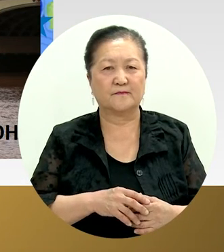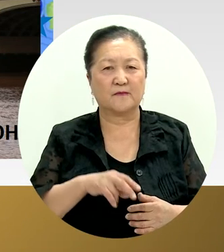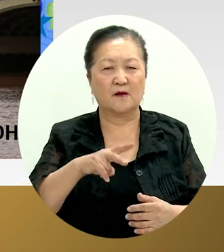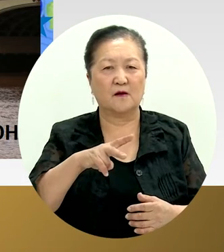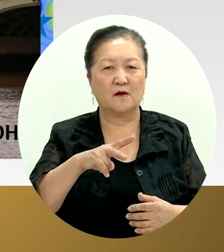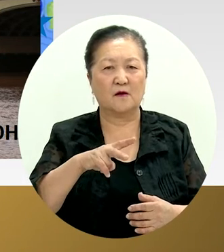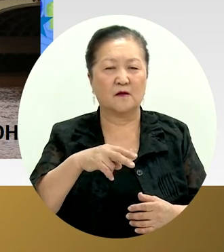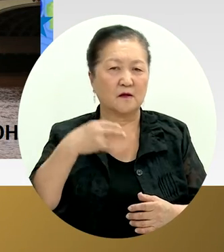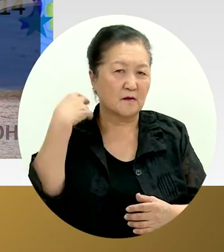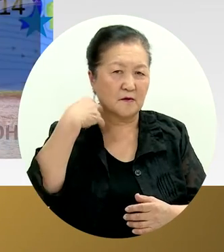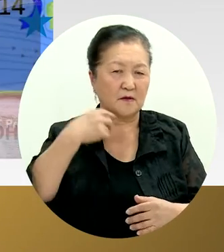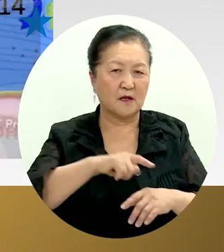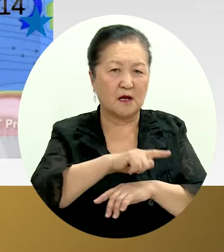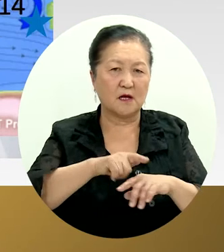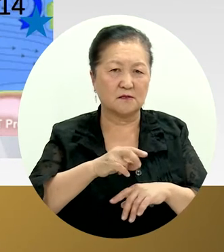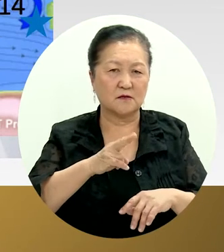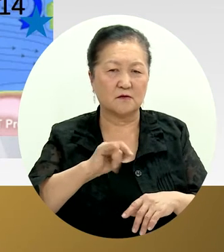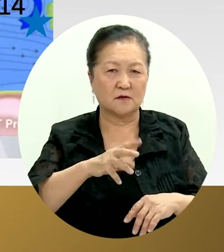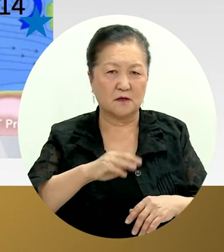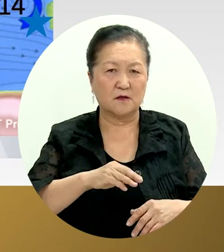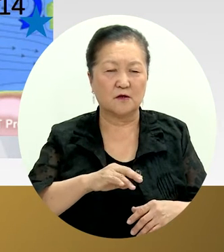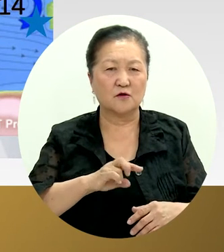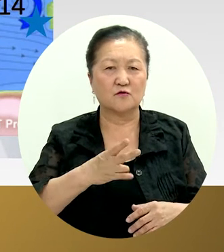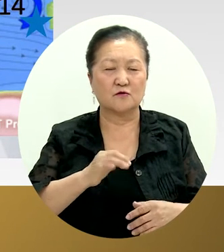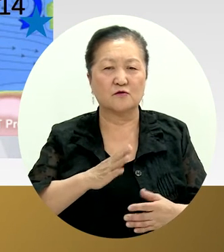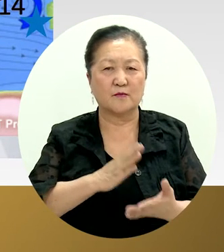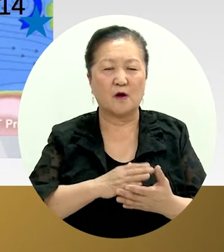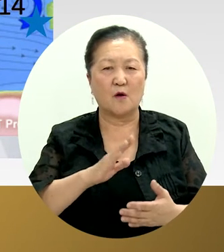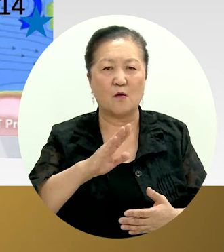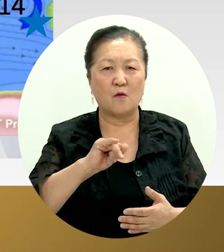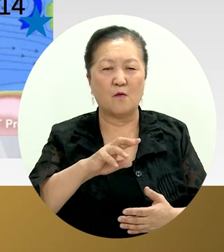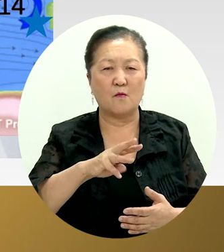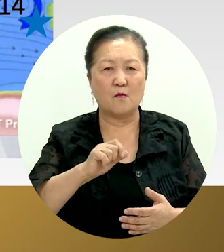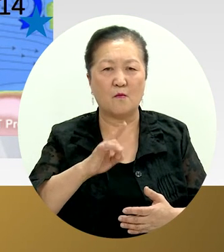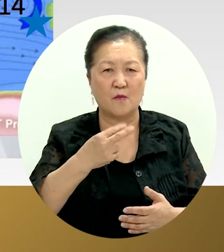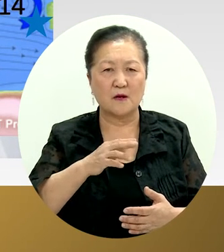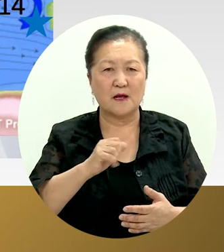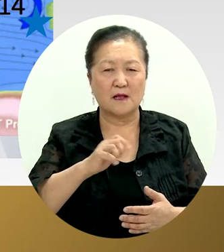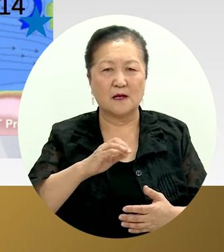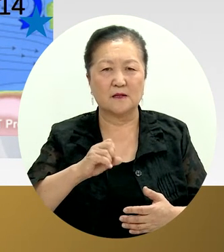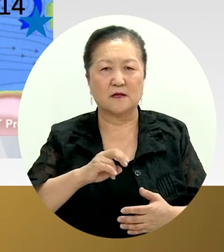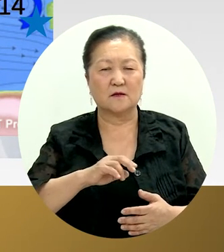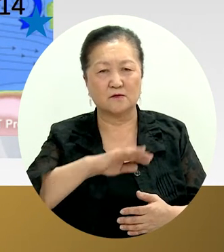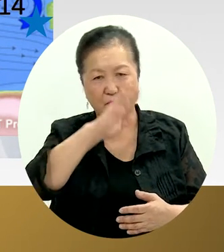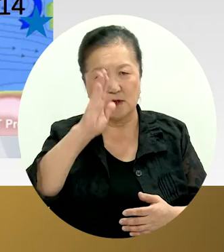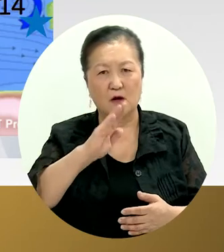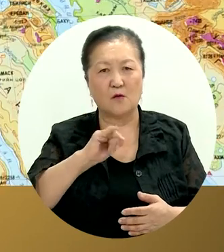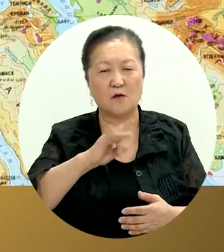Лондон хотын буюу Их Британий газар нутгад нөлөөлөд байгаа. Умард Атлантын дулаан урсгал тий. За энэ